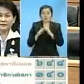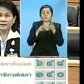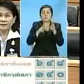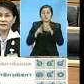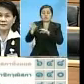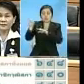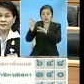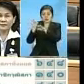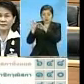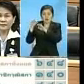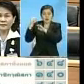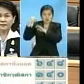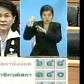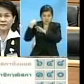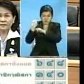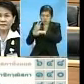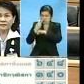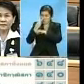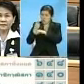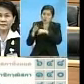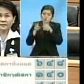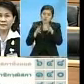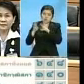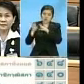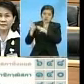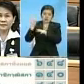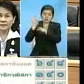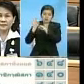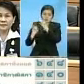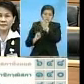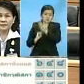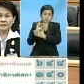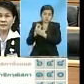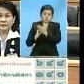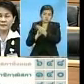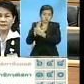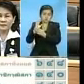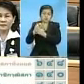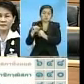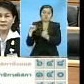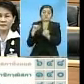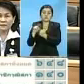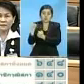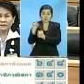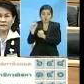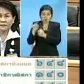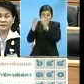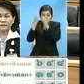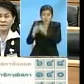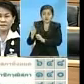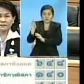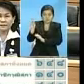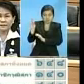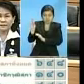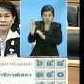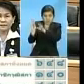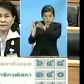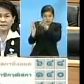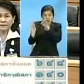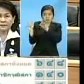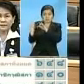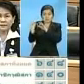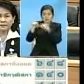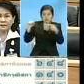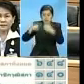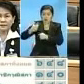มถือว่าเป็นการคัดสรรที่ไม่มีประสิทธิภาพโดยการคัดสรรจากบุคลากรเพียง7ท่านส่วนใหญ่มาจากว